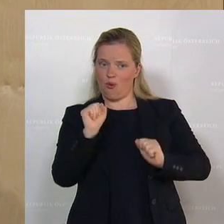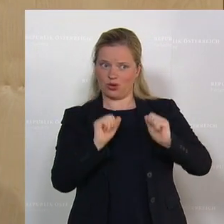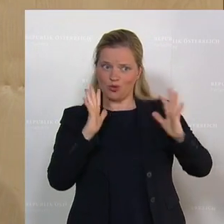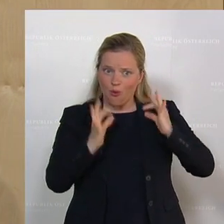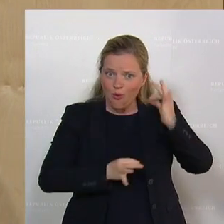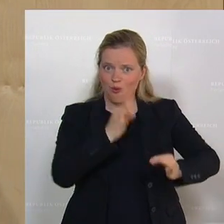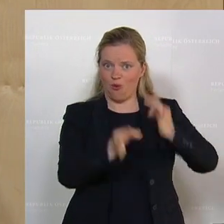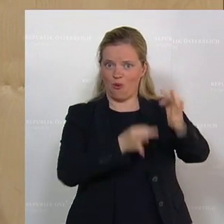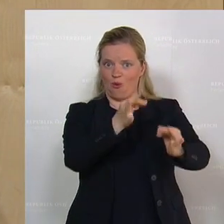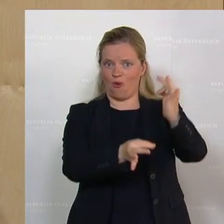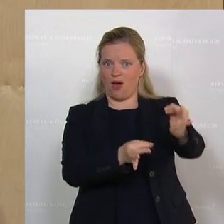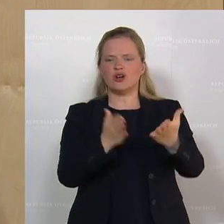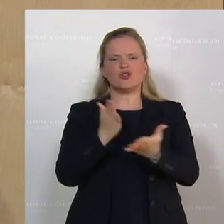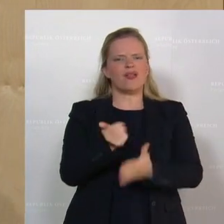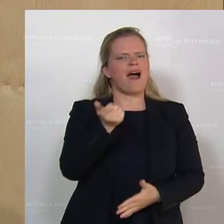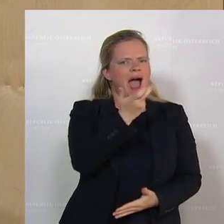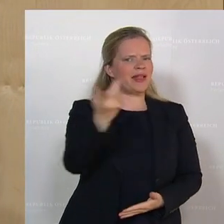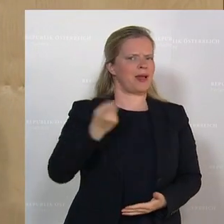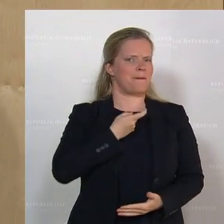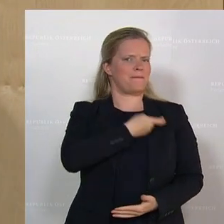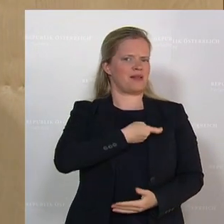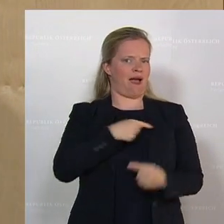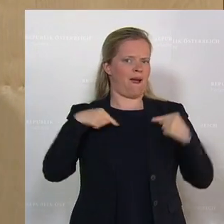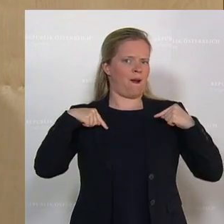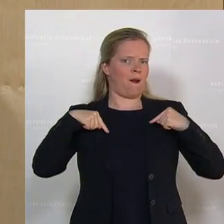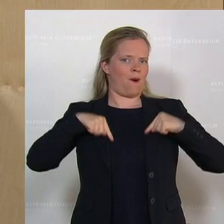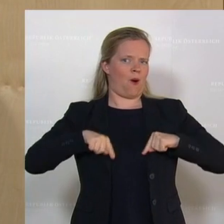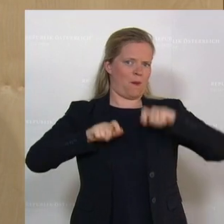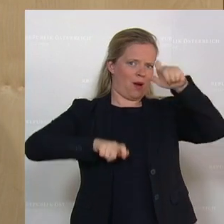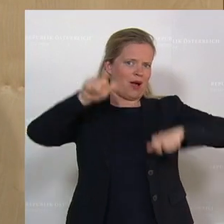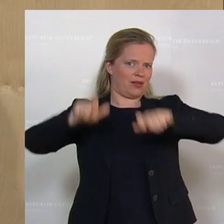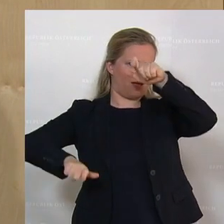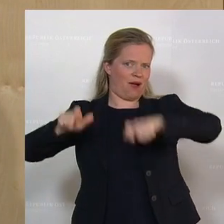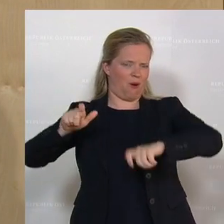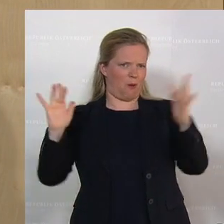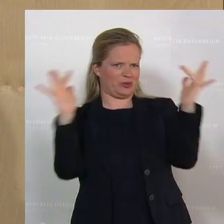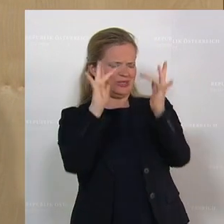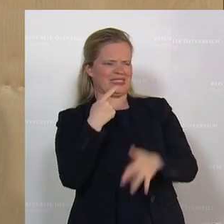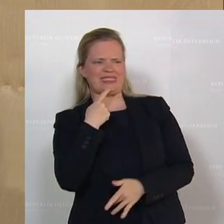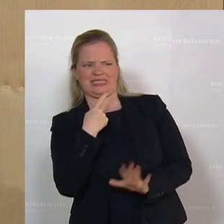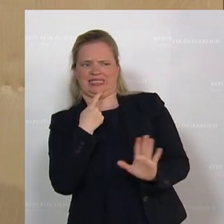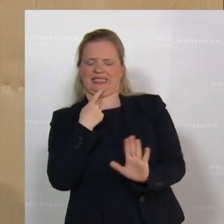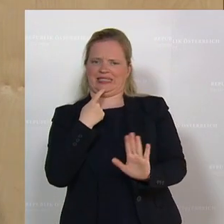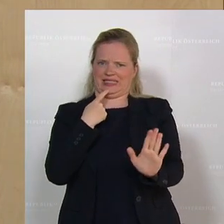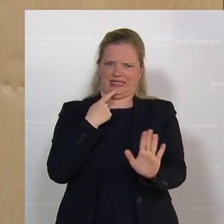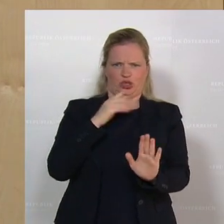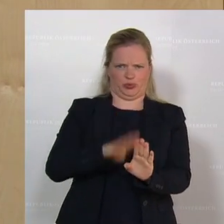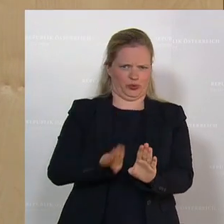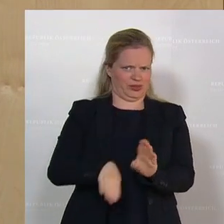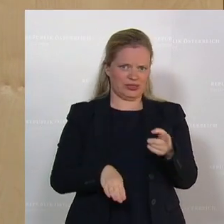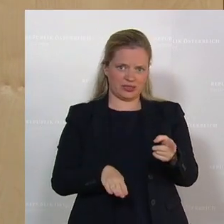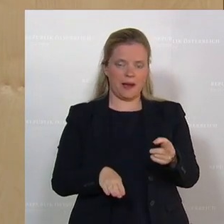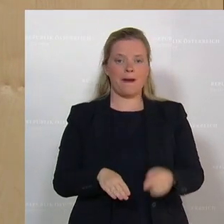sogar schon manchen Parteiobleuten der Opposition selbst zu schmutzig ist. Es ist nicht einmal mehr